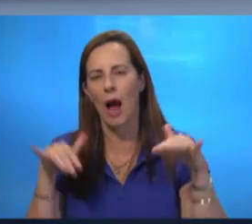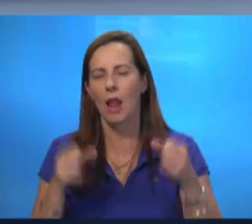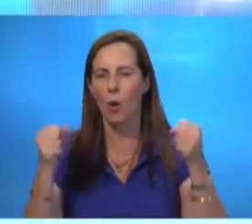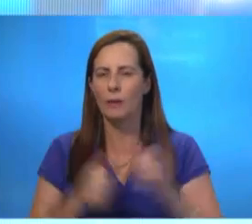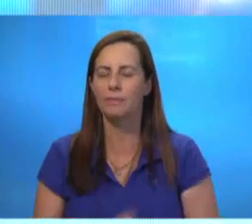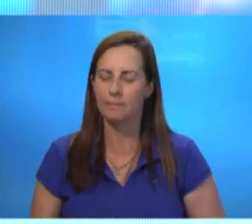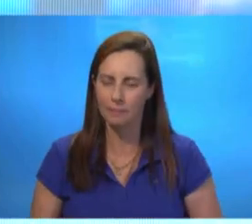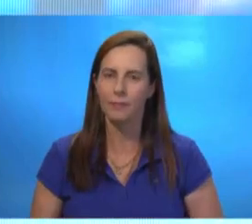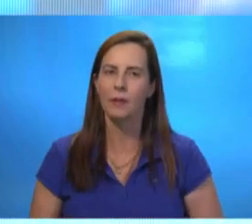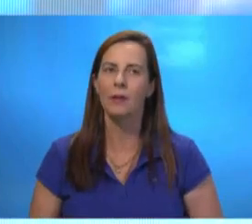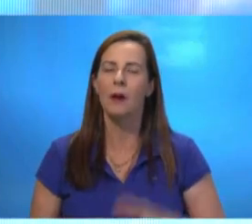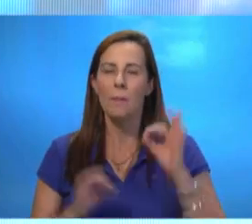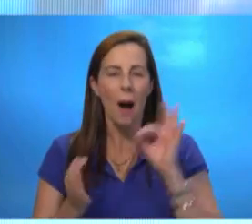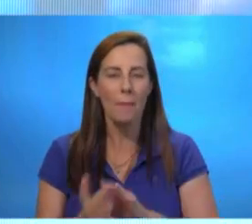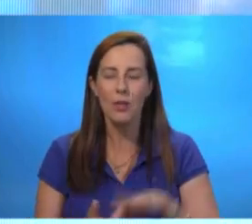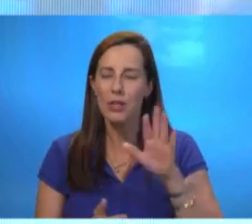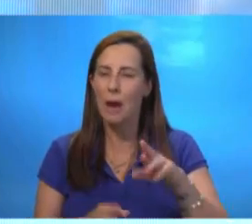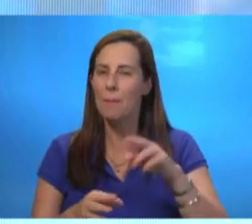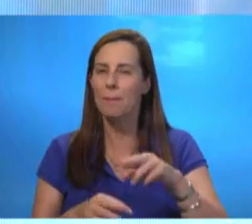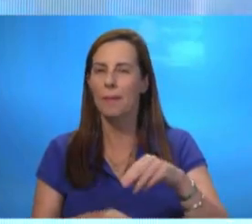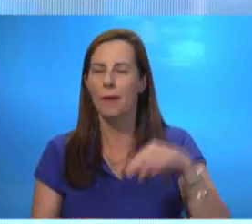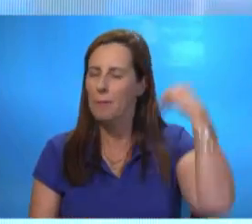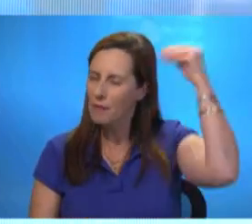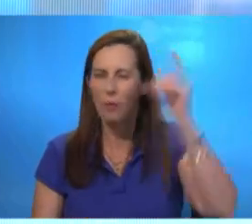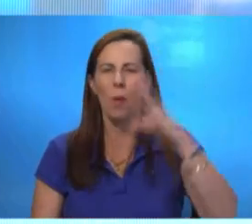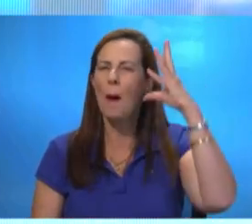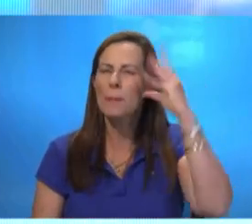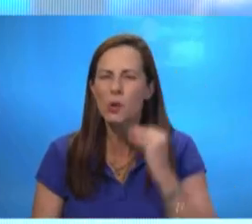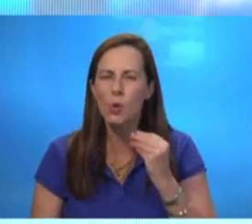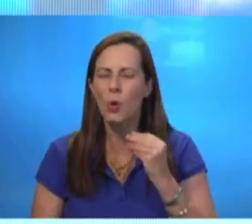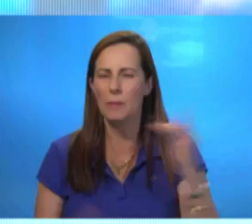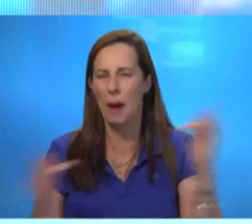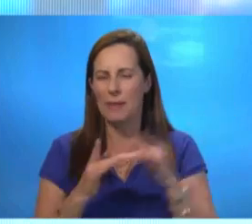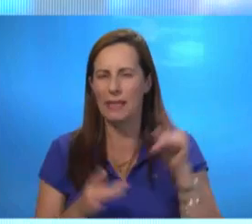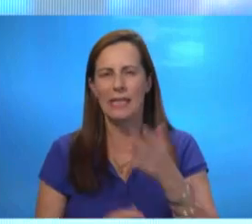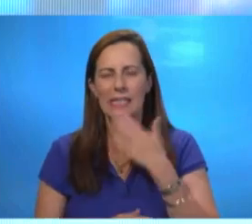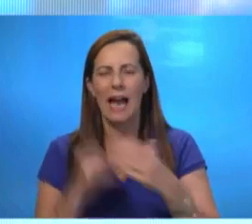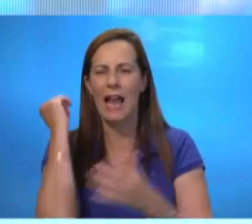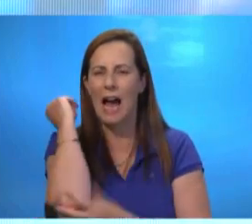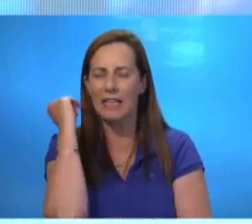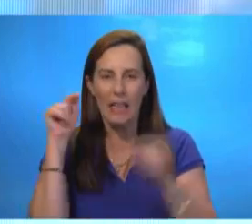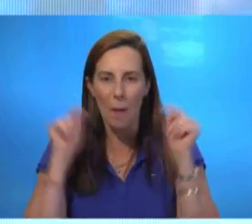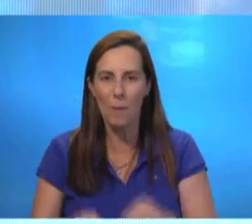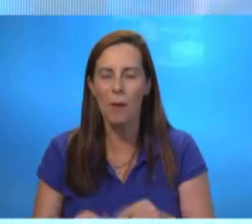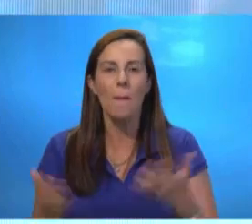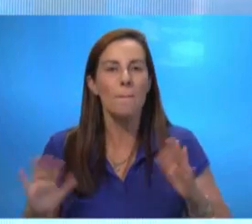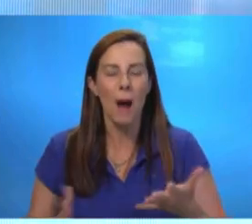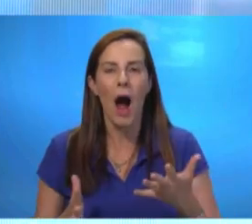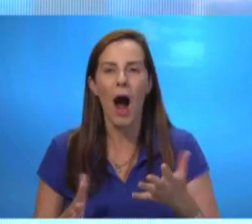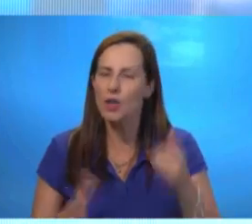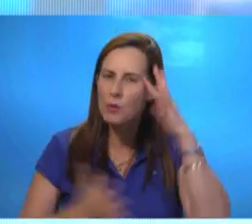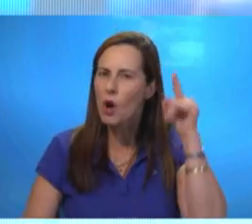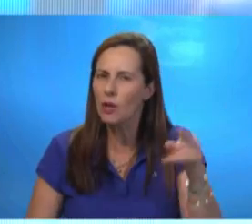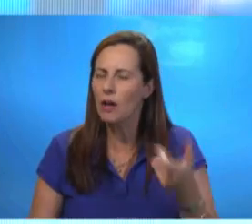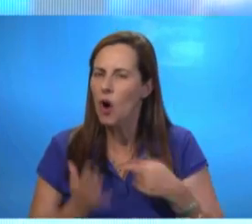לך, שלום. ממש באותו עניין, גם הרשת הפלסטינית ממש לא מבסוטים מהמשחק הזה, ישראל ארגנטינה פה. מה שמוציא אותם מדעתם זה למשל